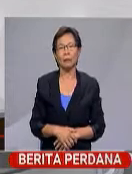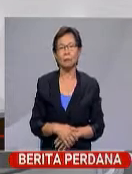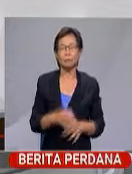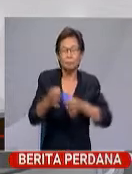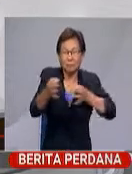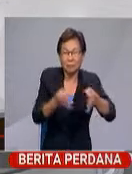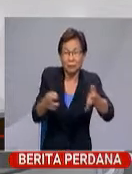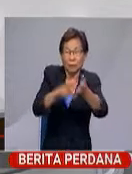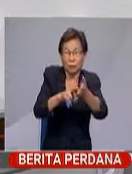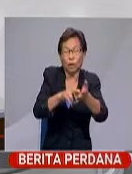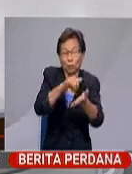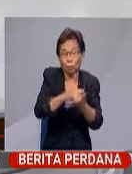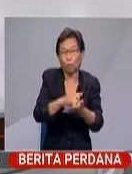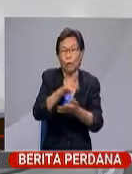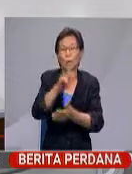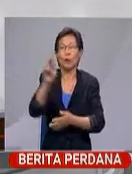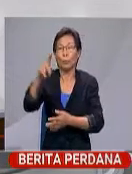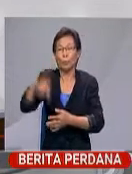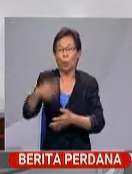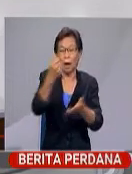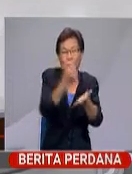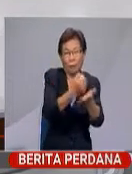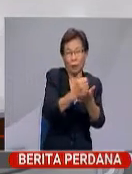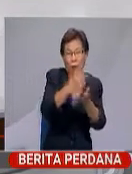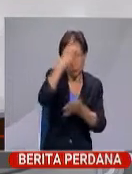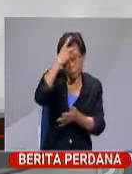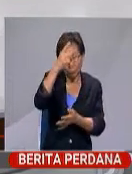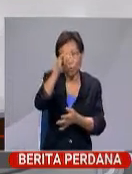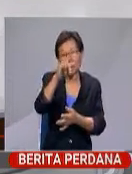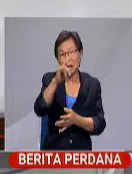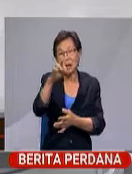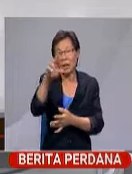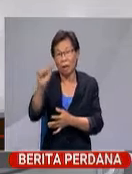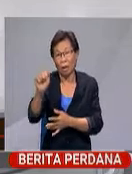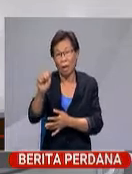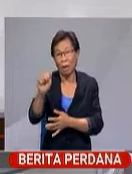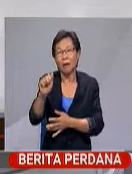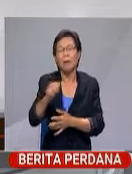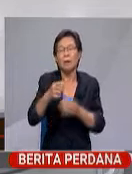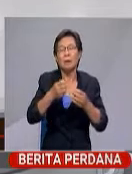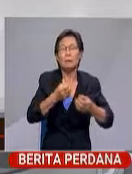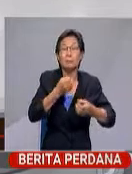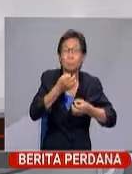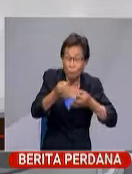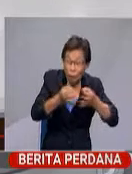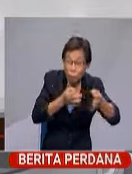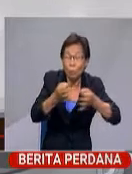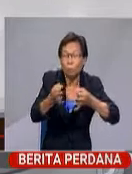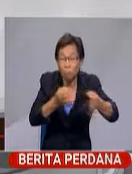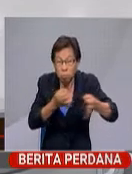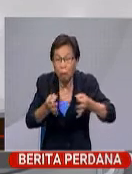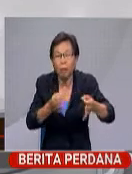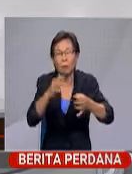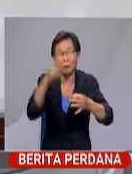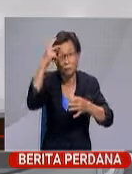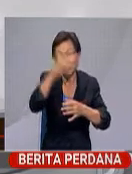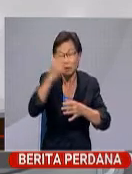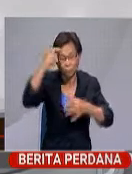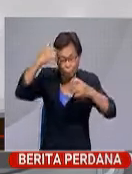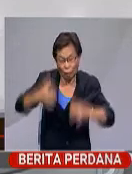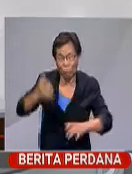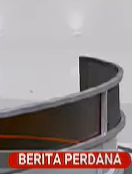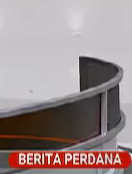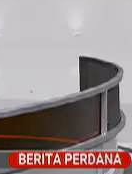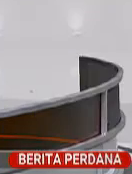Ya, mengulas kenyataan tersebut, Ketua Pengarah Immigration Dato' Indra Khairul Zaimi Daud menjelaskan keputusan kerajaan menggantung